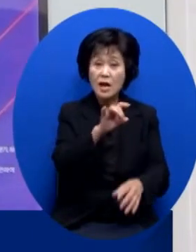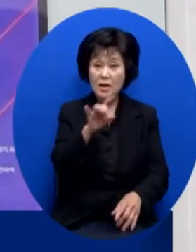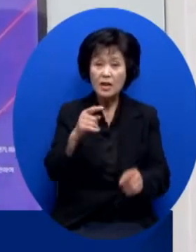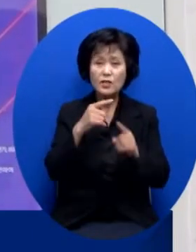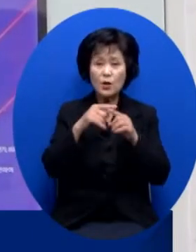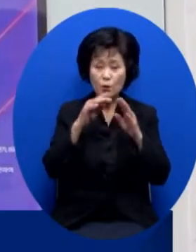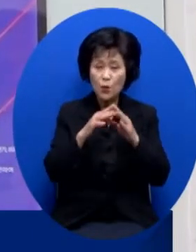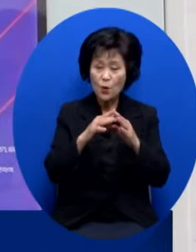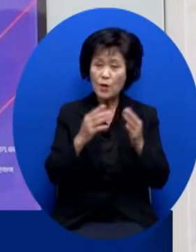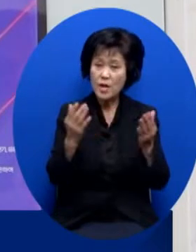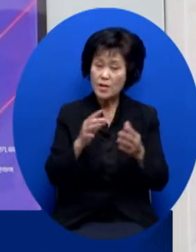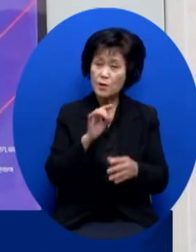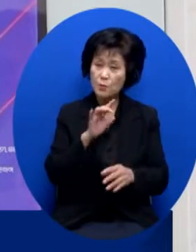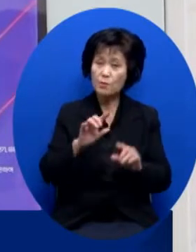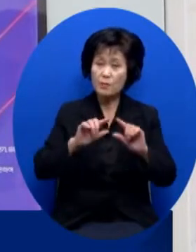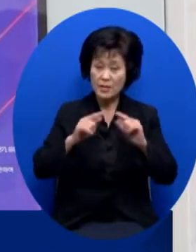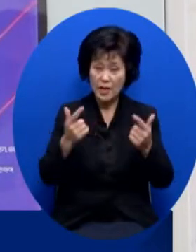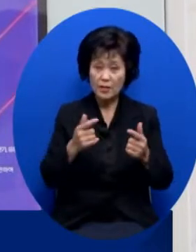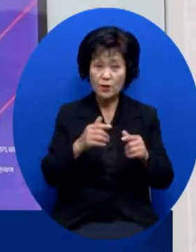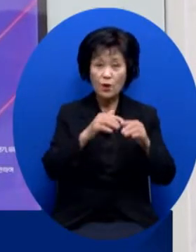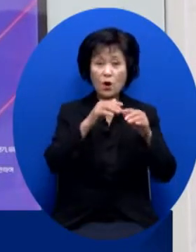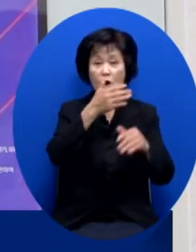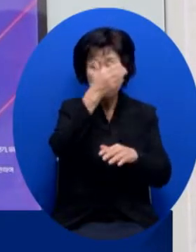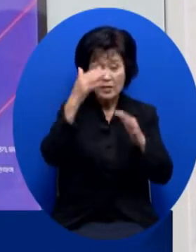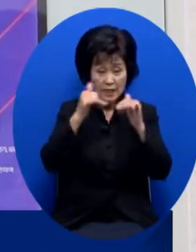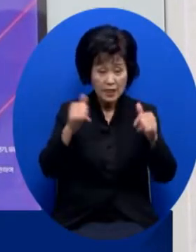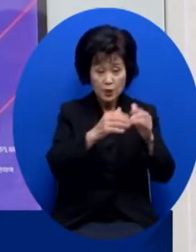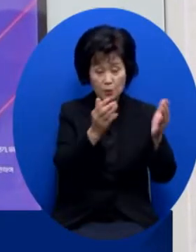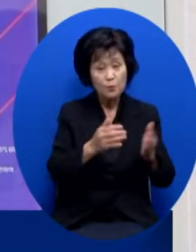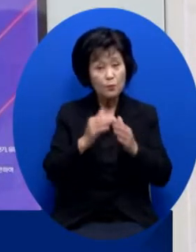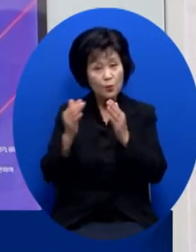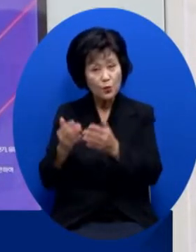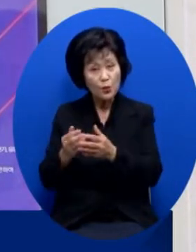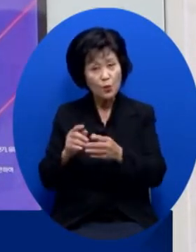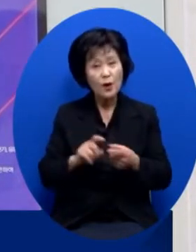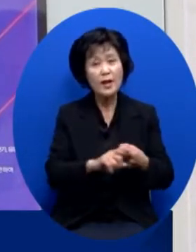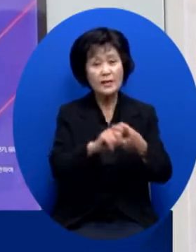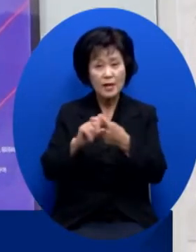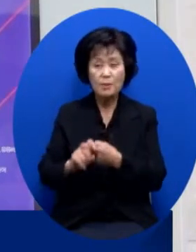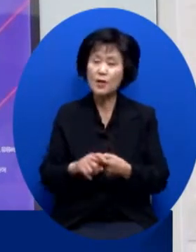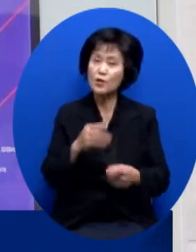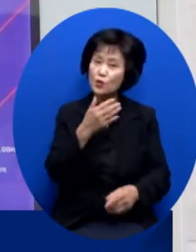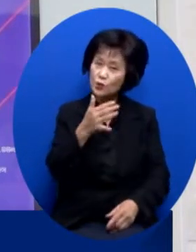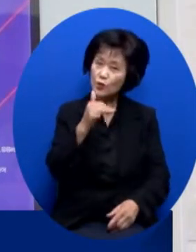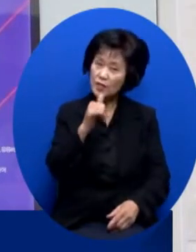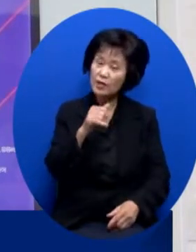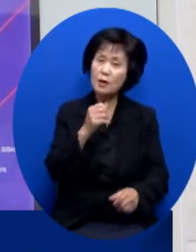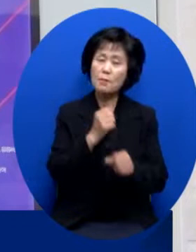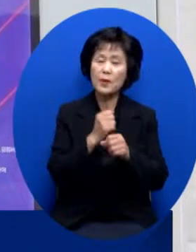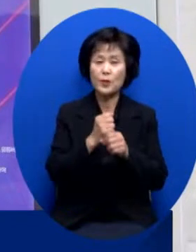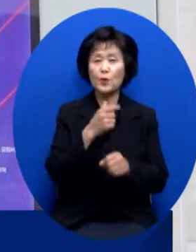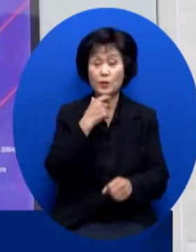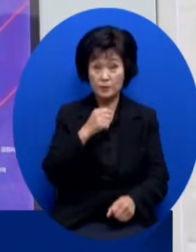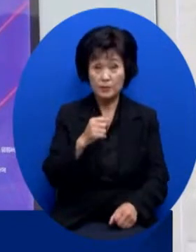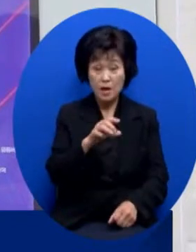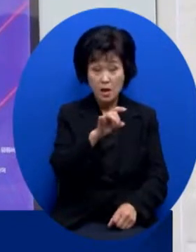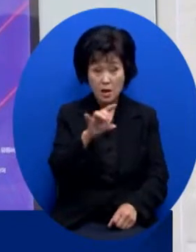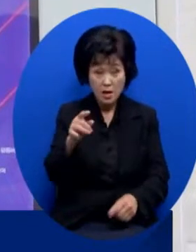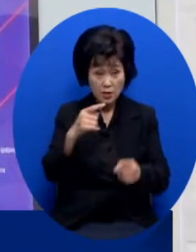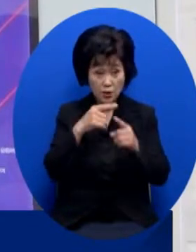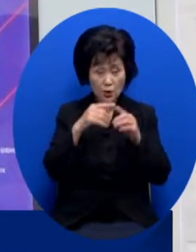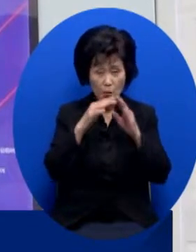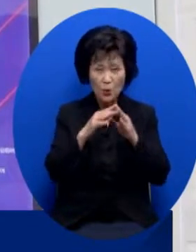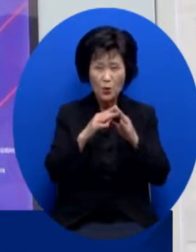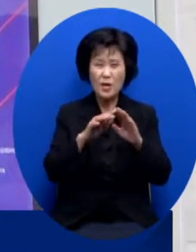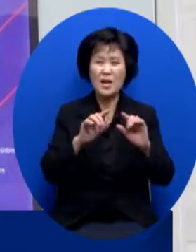교회와 교회, 청년부와 청년부에 연합할 수 있는 좀 교두보를 마련하면 어떨까 생각이 들었습니다. 개교회 중심주의가 아니라 교단을